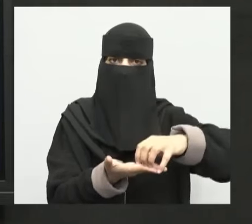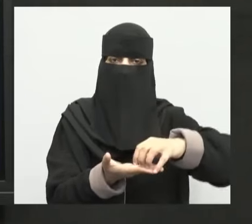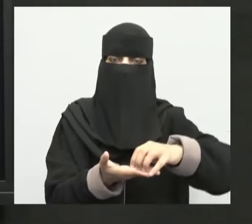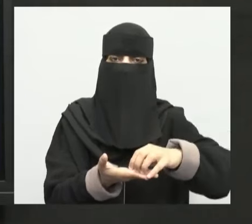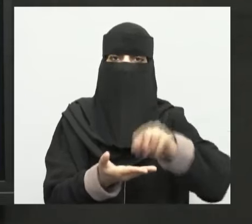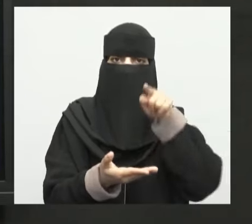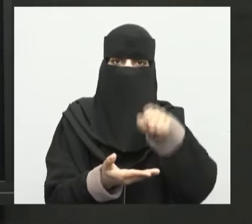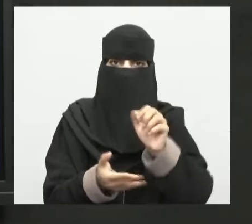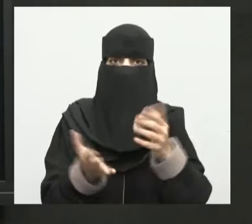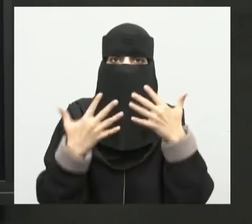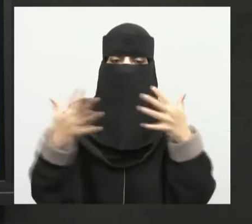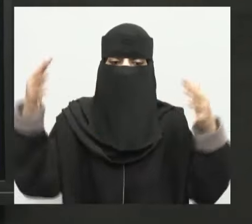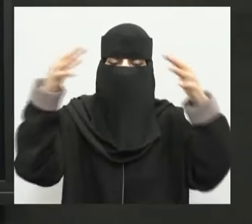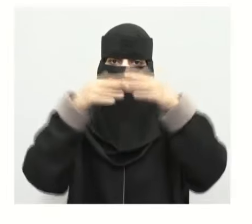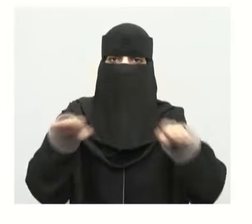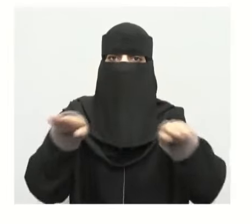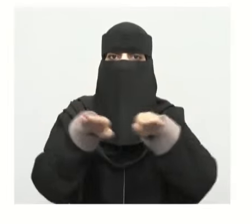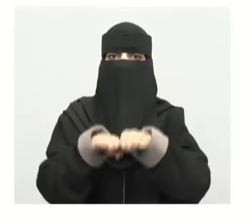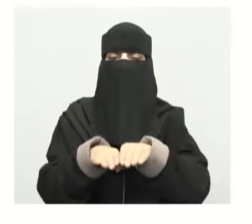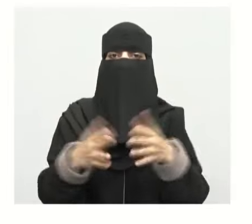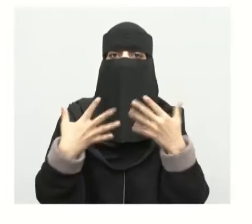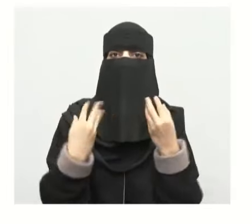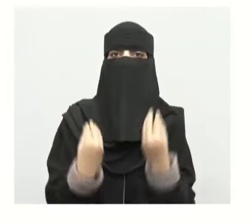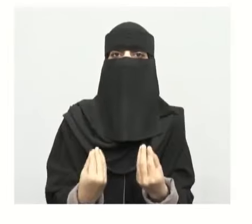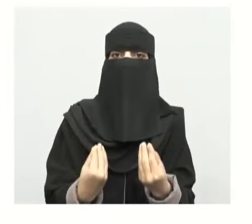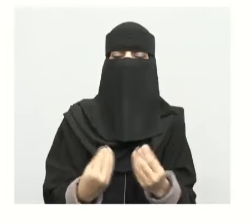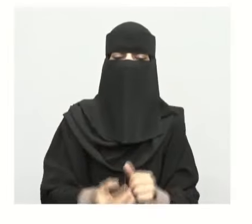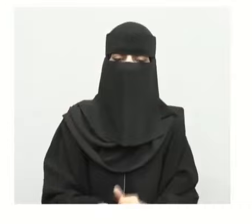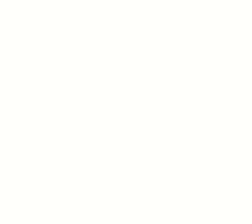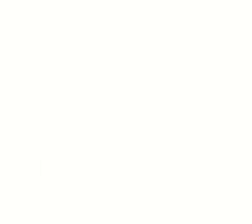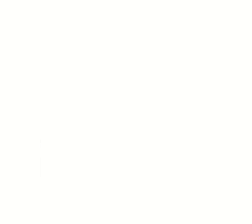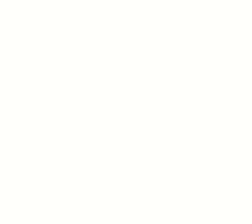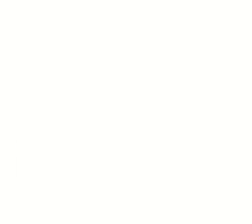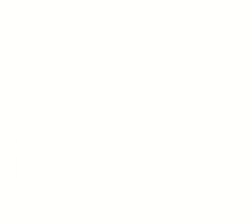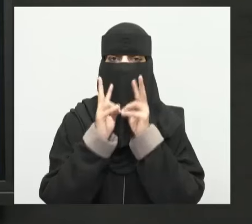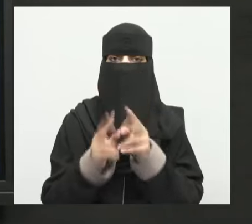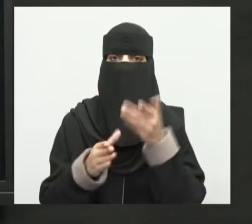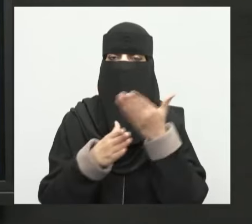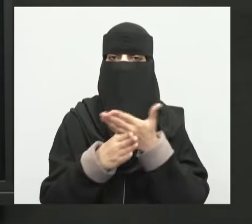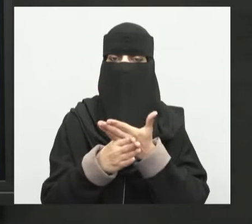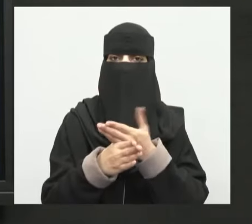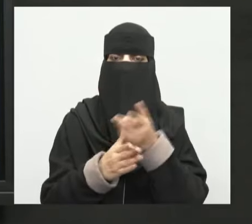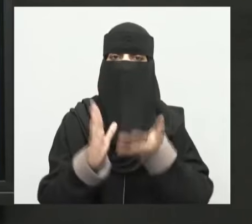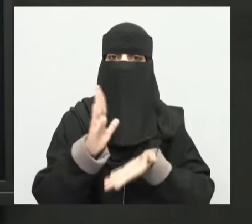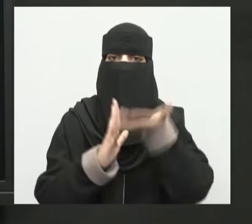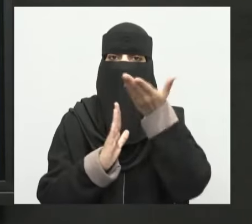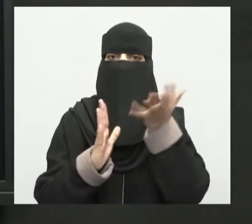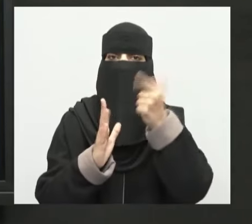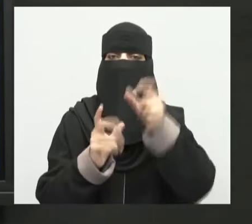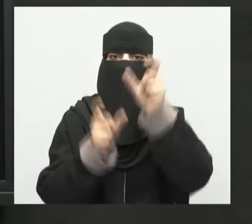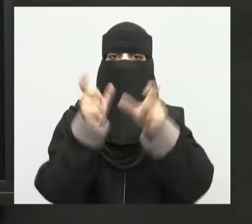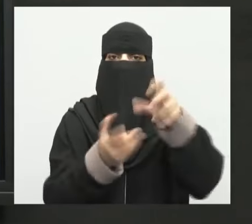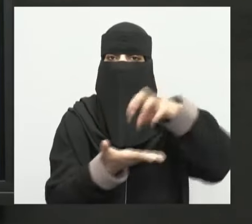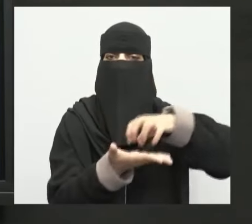المناطق ذات المناخ المعتدل اذا من اسباب ارتفاع كثافه